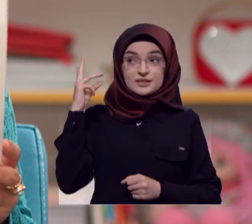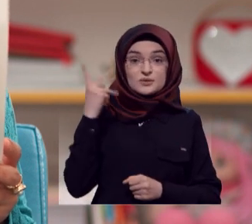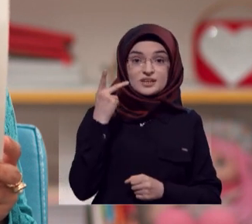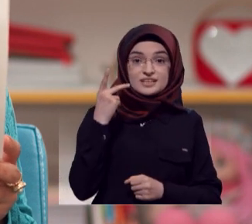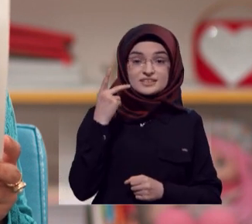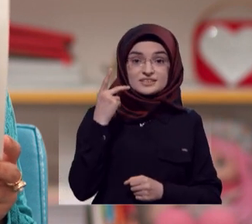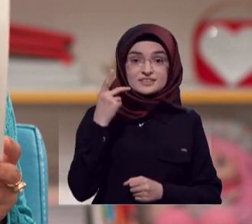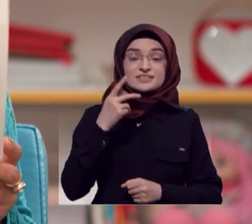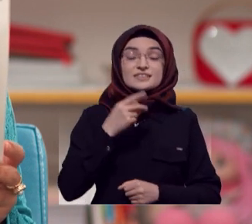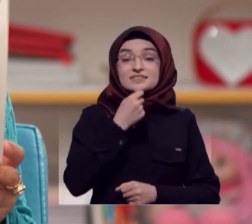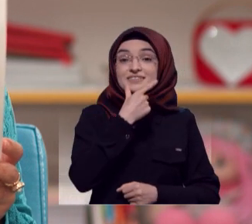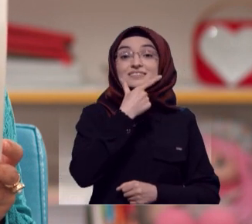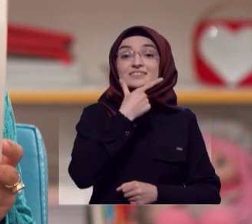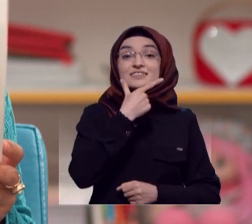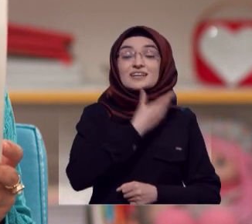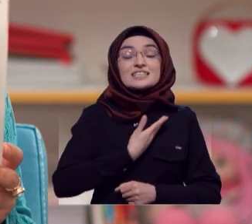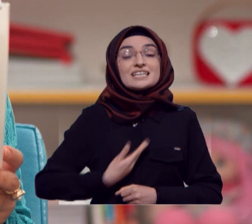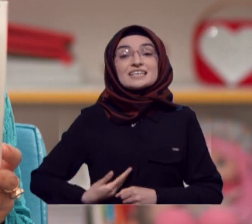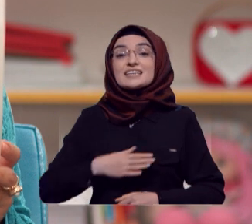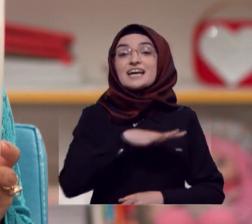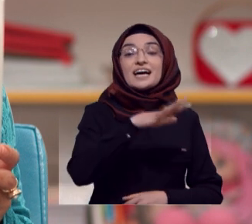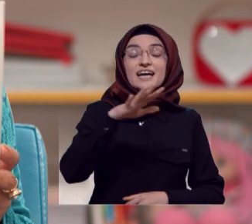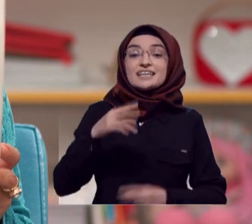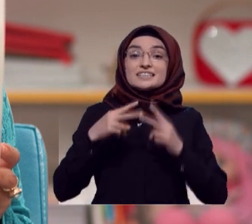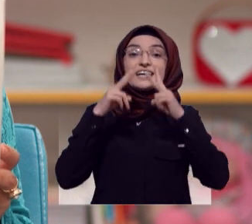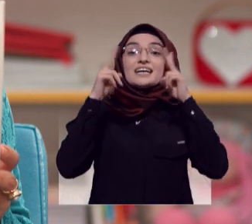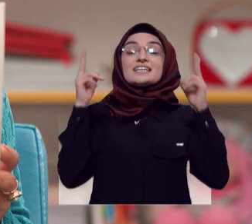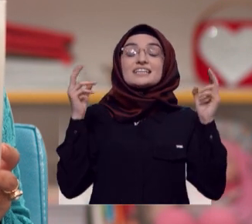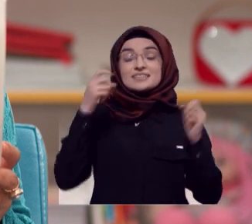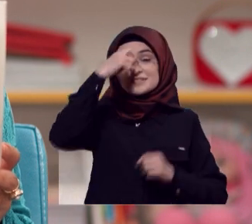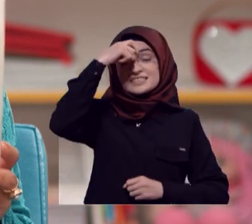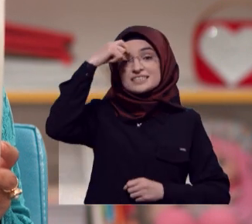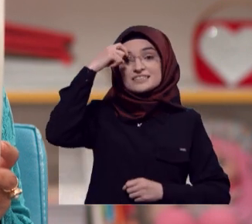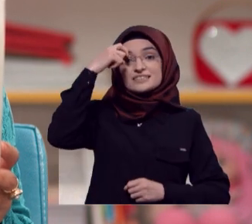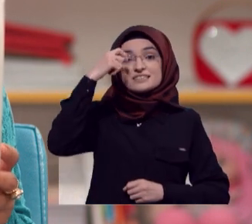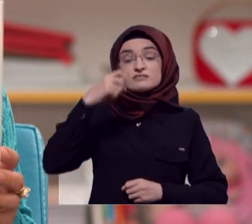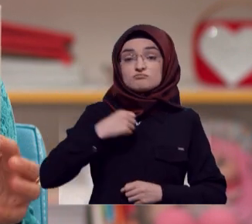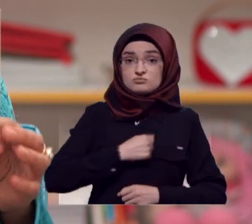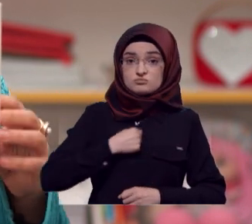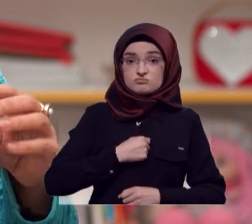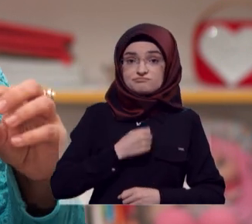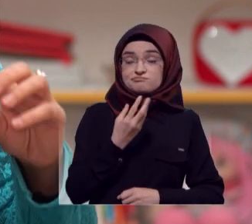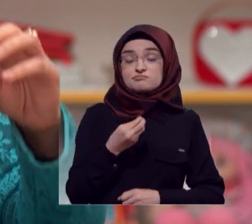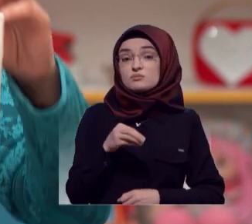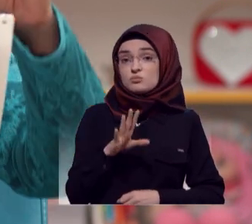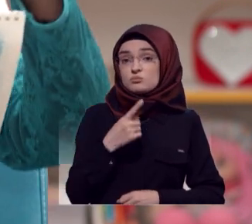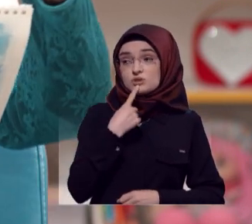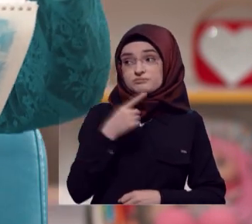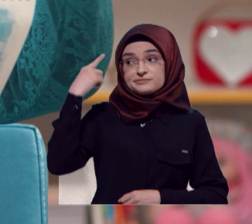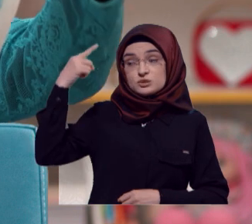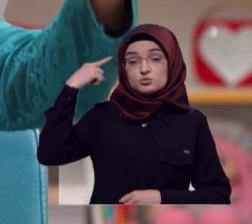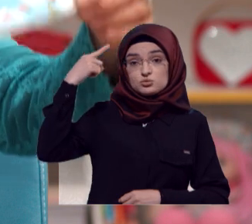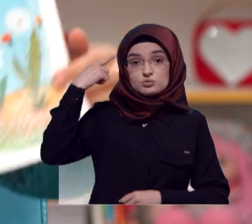güneş. Güler yüzle, sevgiyle her şeyi aydınlatıp ısıtırken azarlamak olacak iş miydi diye